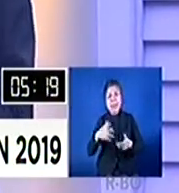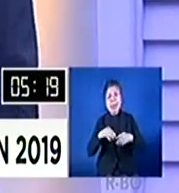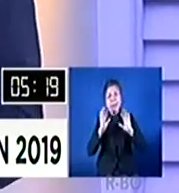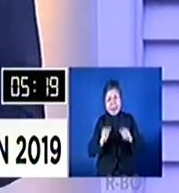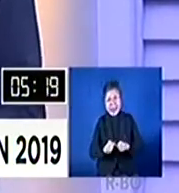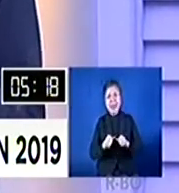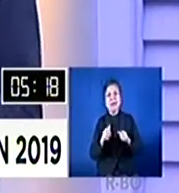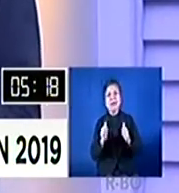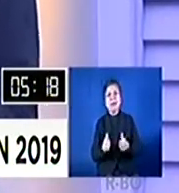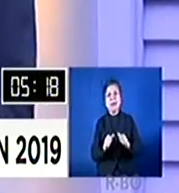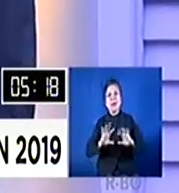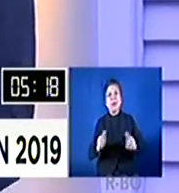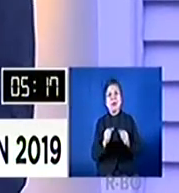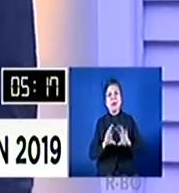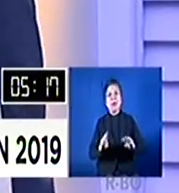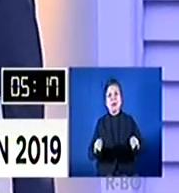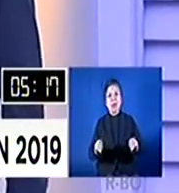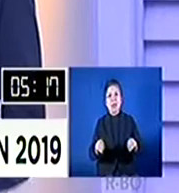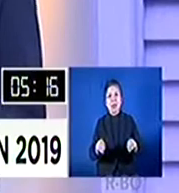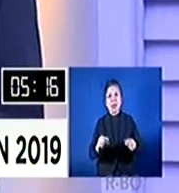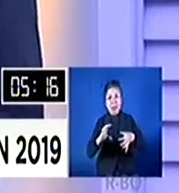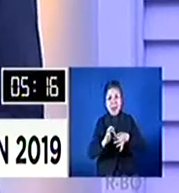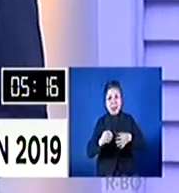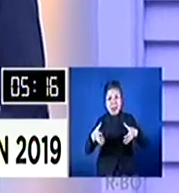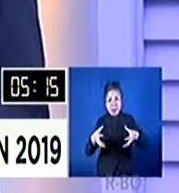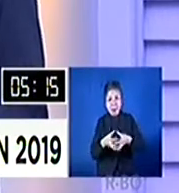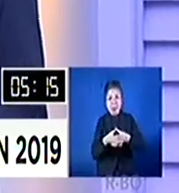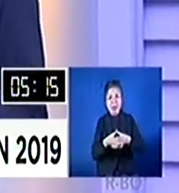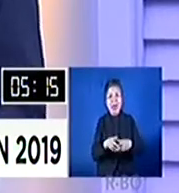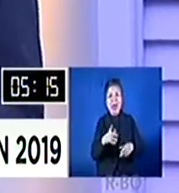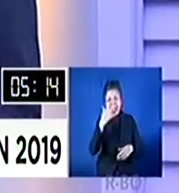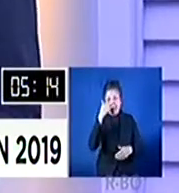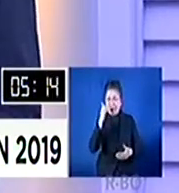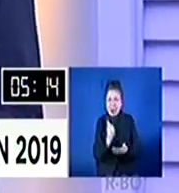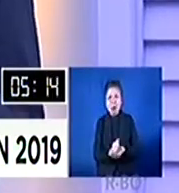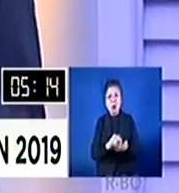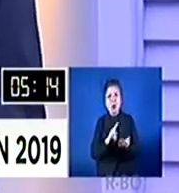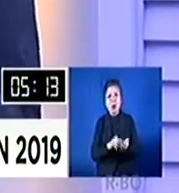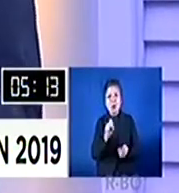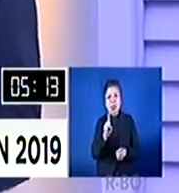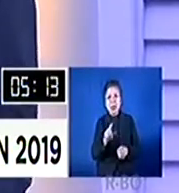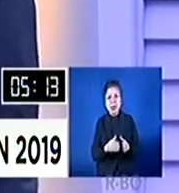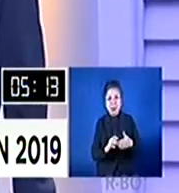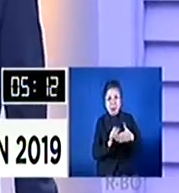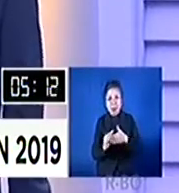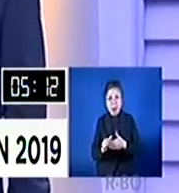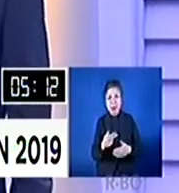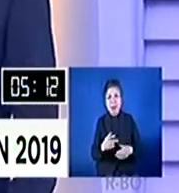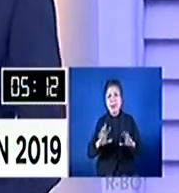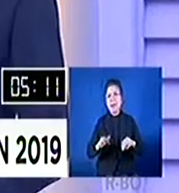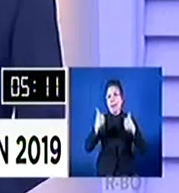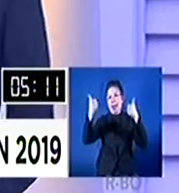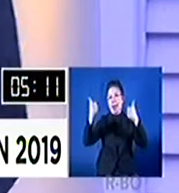mereka mendapatkan kesempatan kerja. Kami yakin ini menjadi prioritas yang akan membawa Indonesia